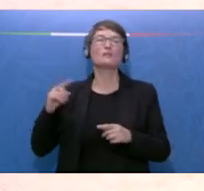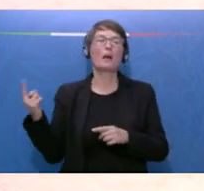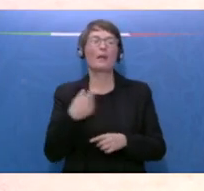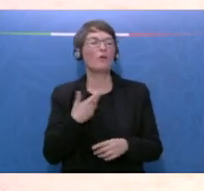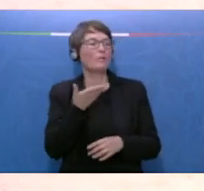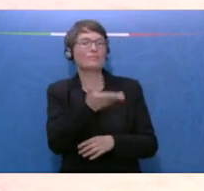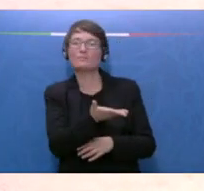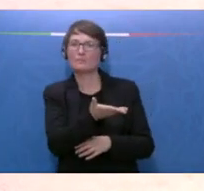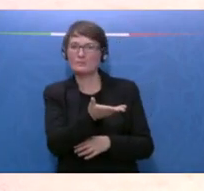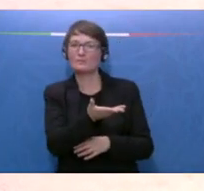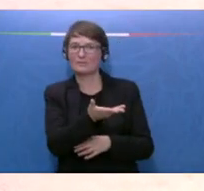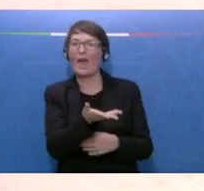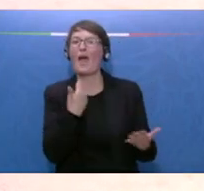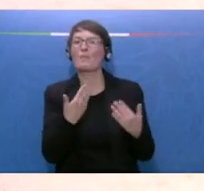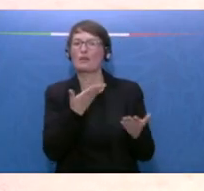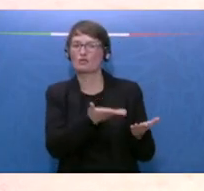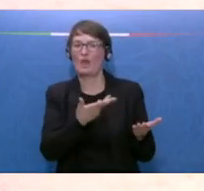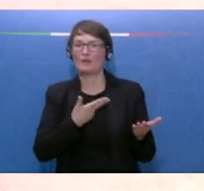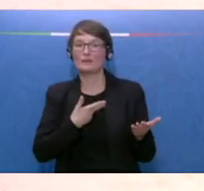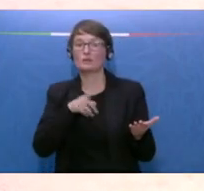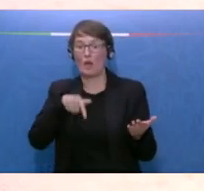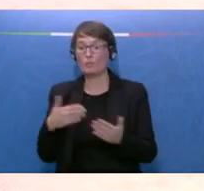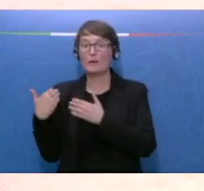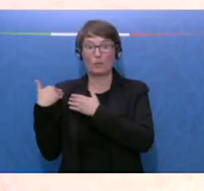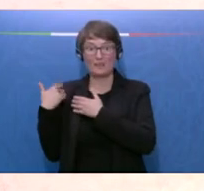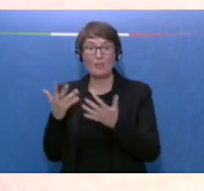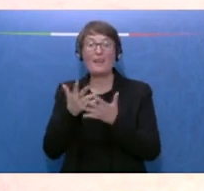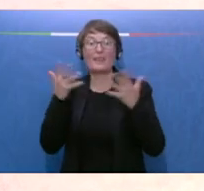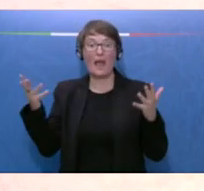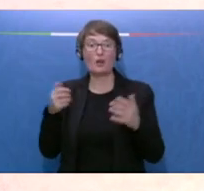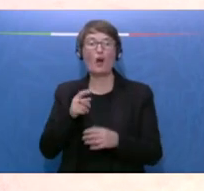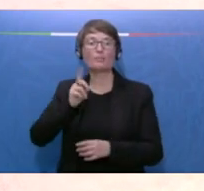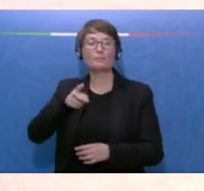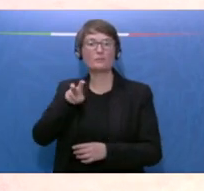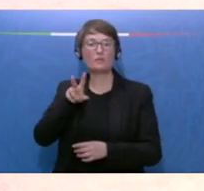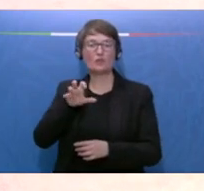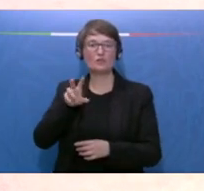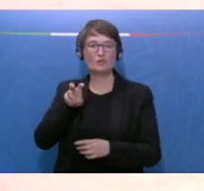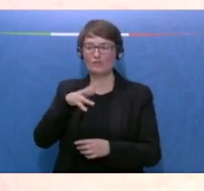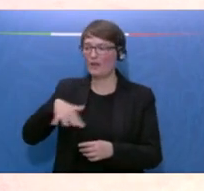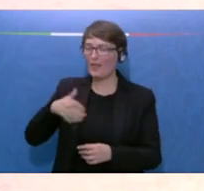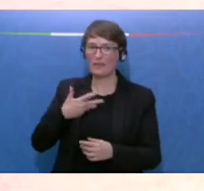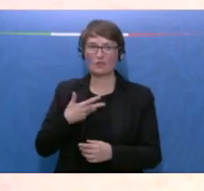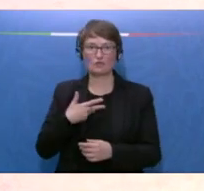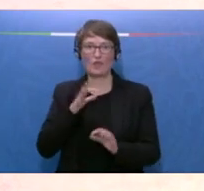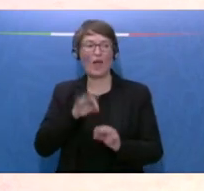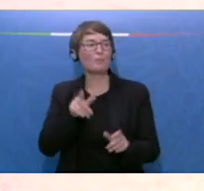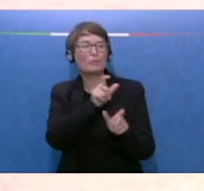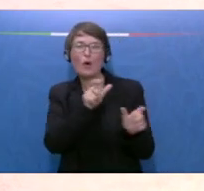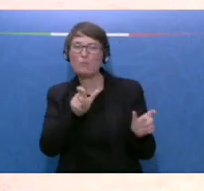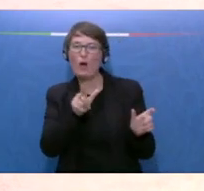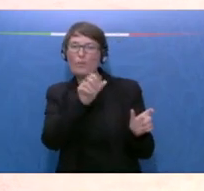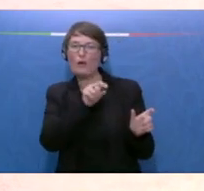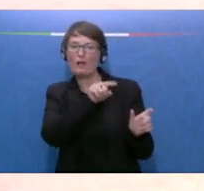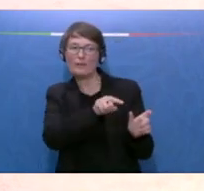responsabilità enormi che il g20 ha nei confronti del popolo afghano nei confronti del